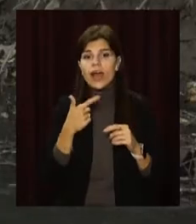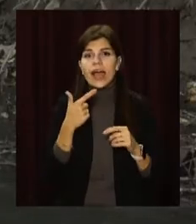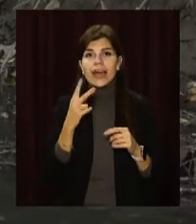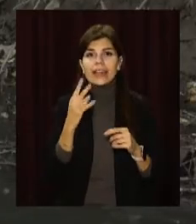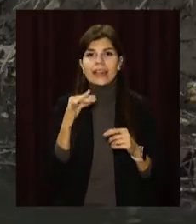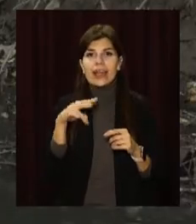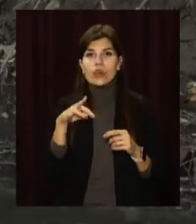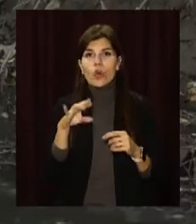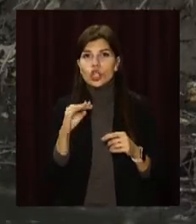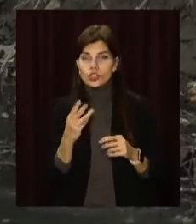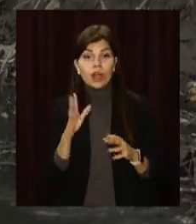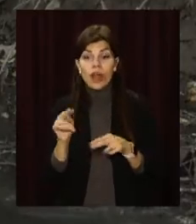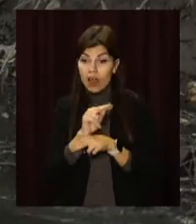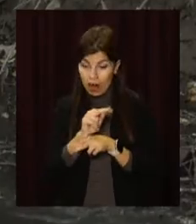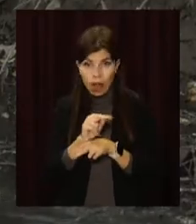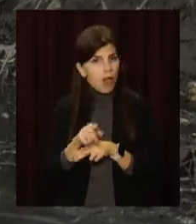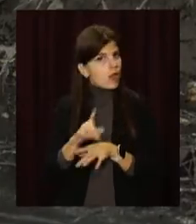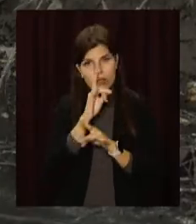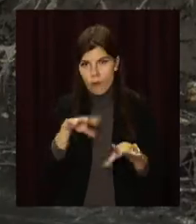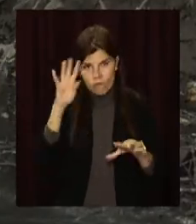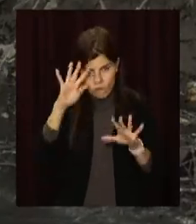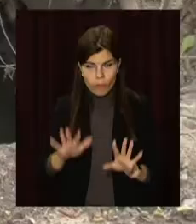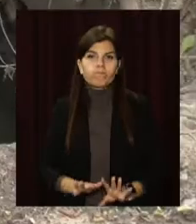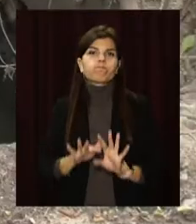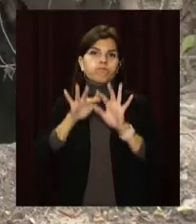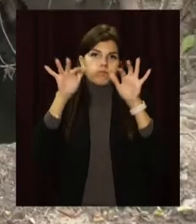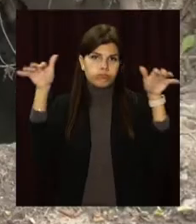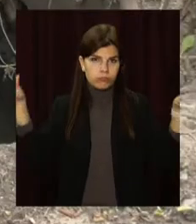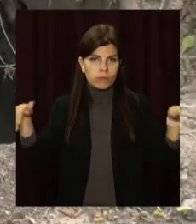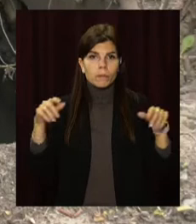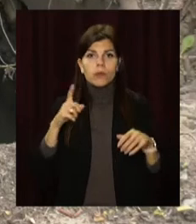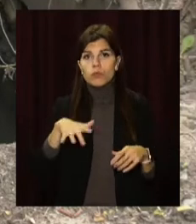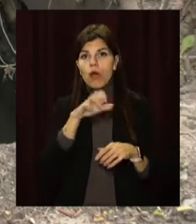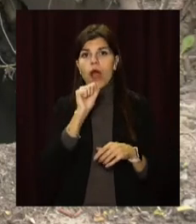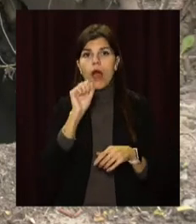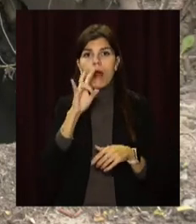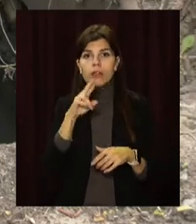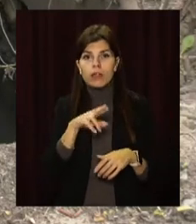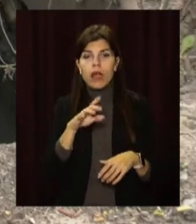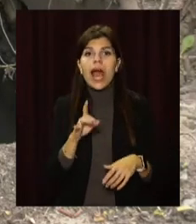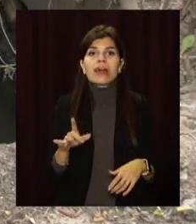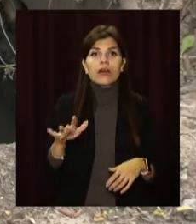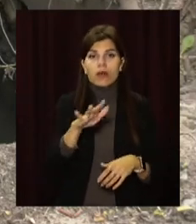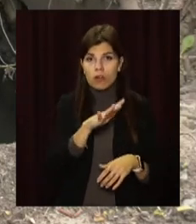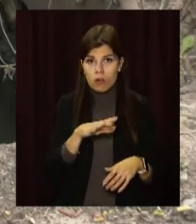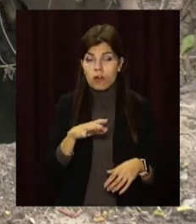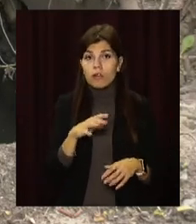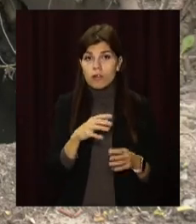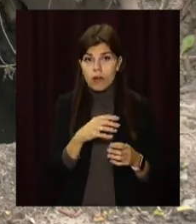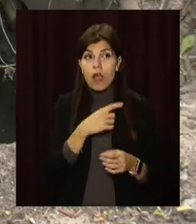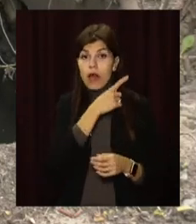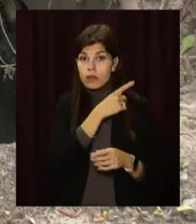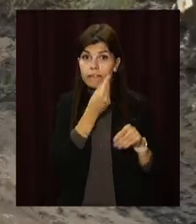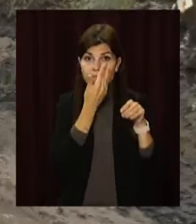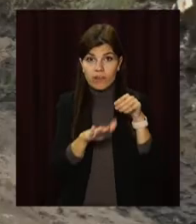буде виходити з берегів. А отже, вирішиться проблема з підтопленням АНД району. На очищення 6 кілометрів виділили 22